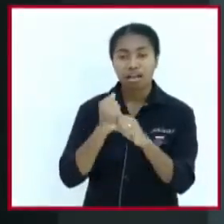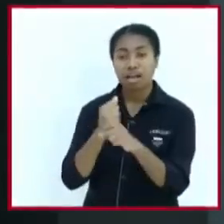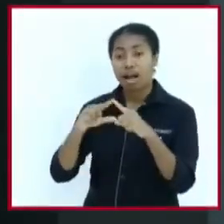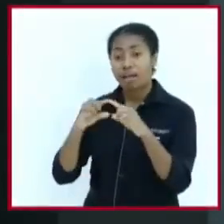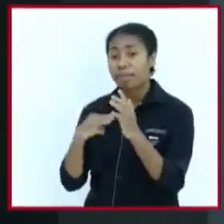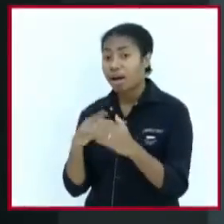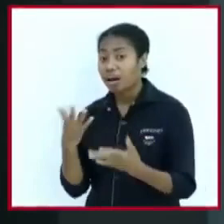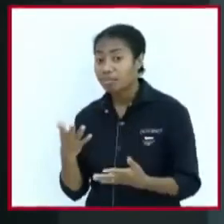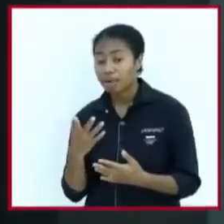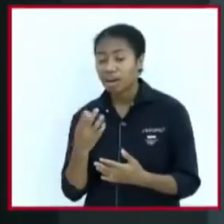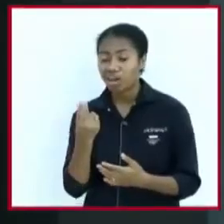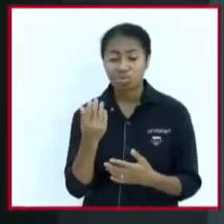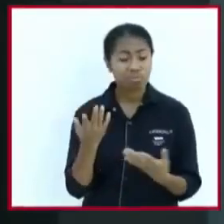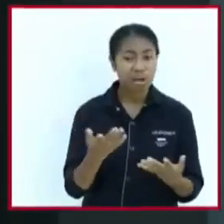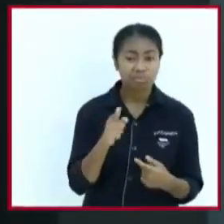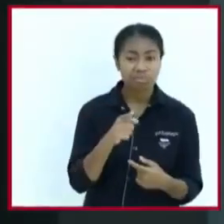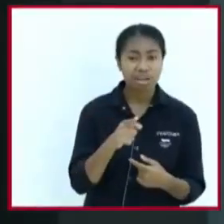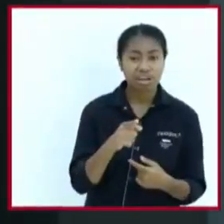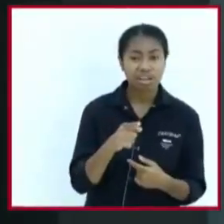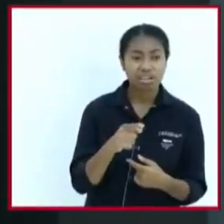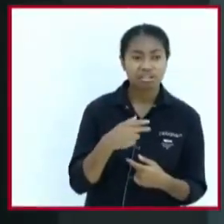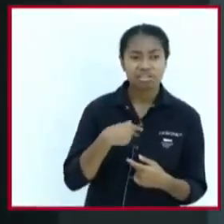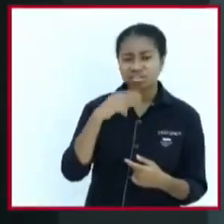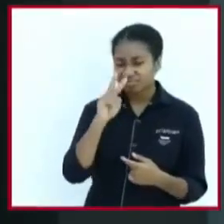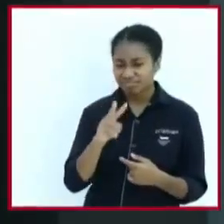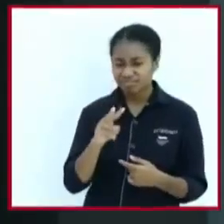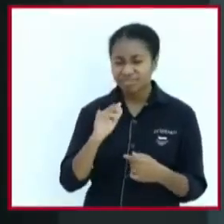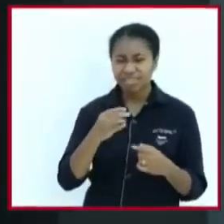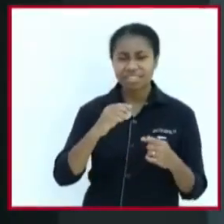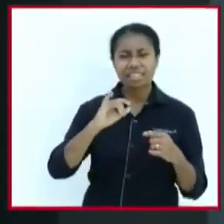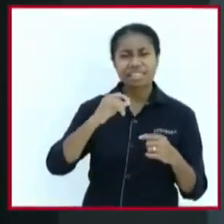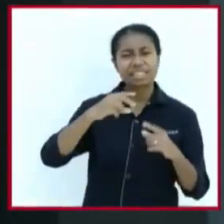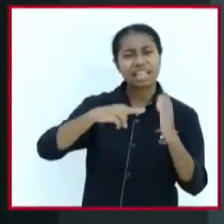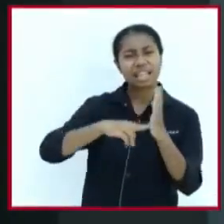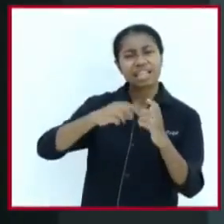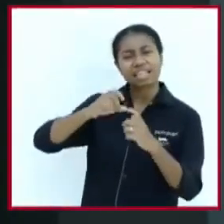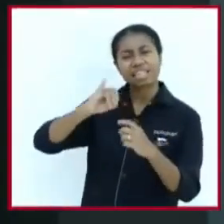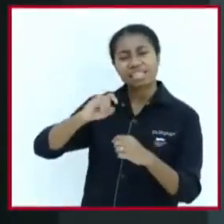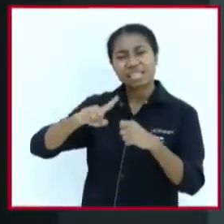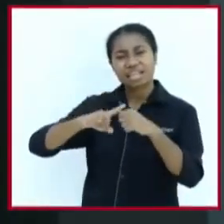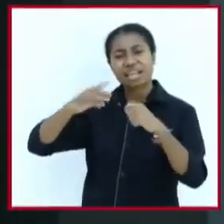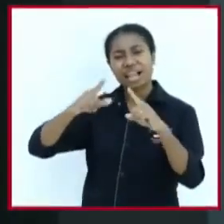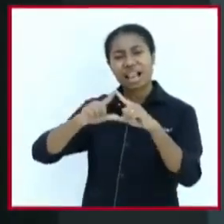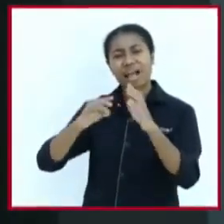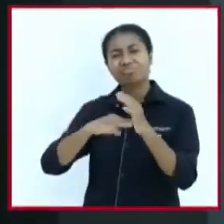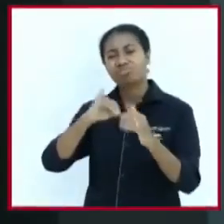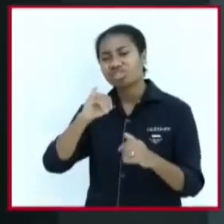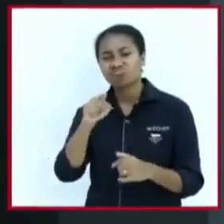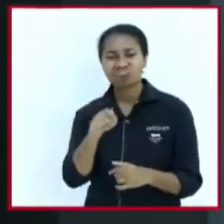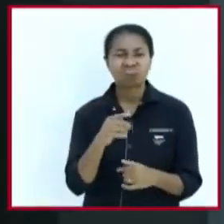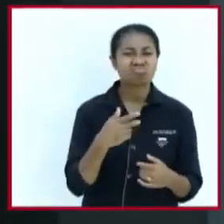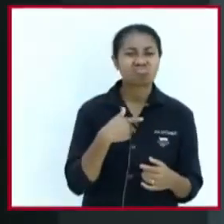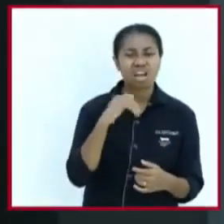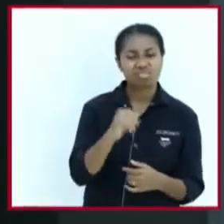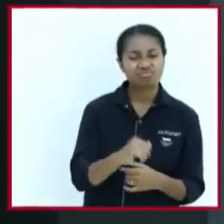tiga ekonomi tidak peduli jenis kelamin seperti itu itu namanya kalau